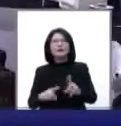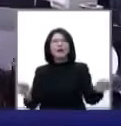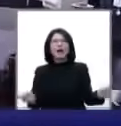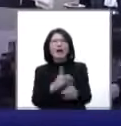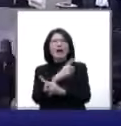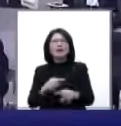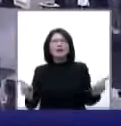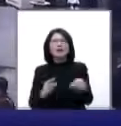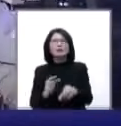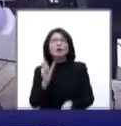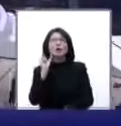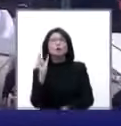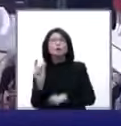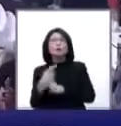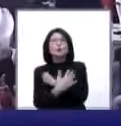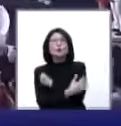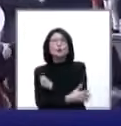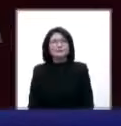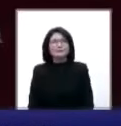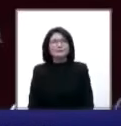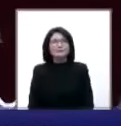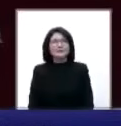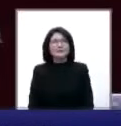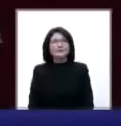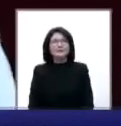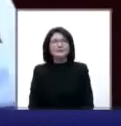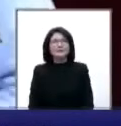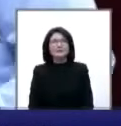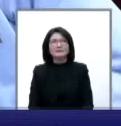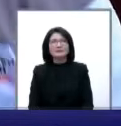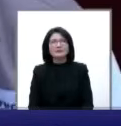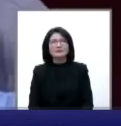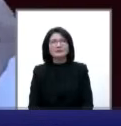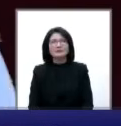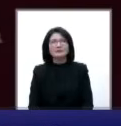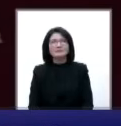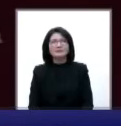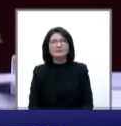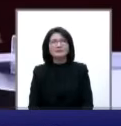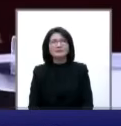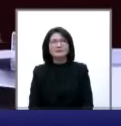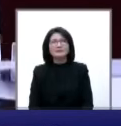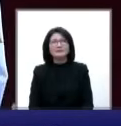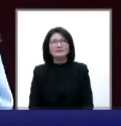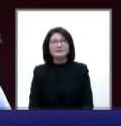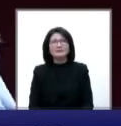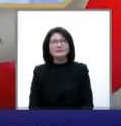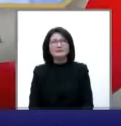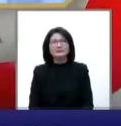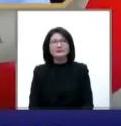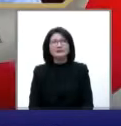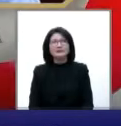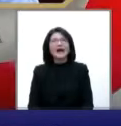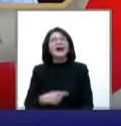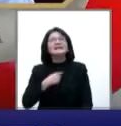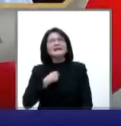ditanyakan Profesor jadi eh begitulah eh eh catan saya tapi yang menjadi penting bahwa eh This